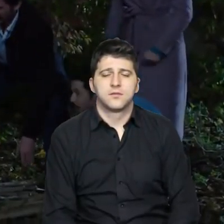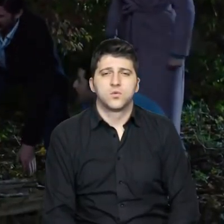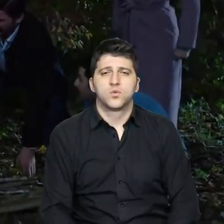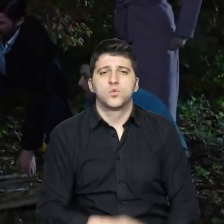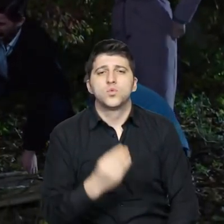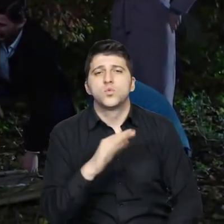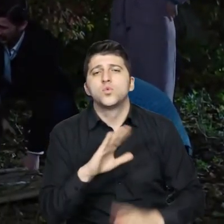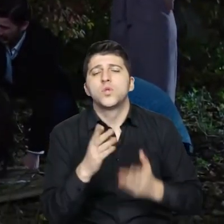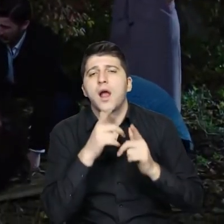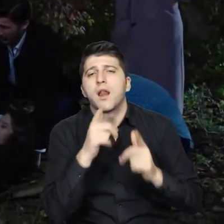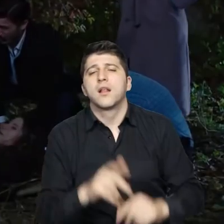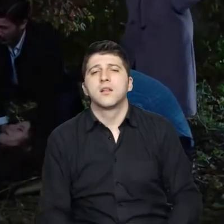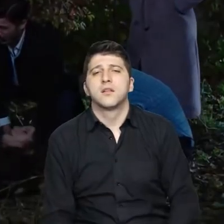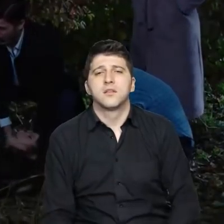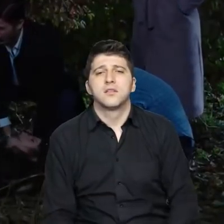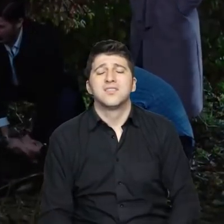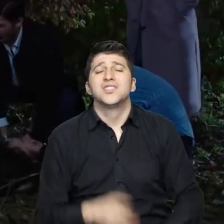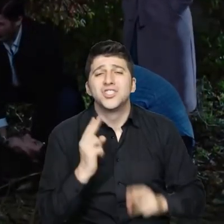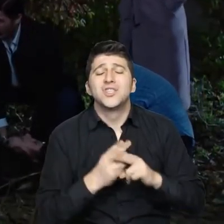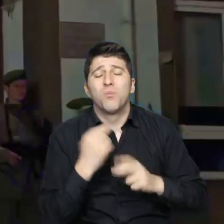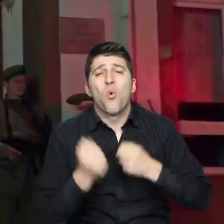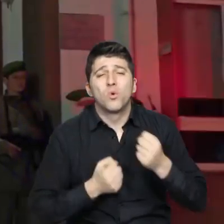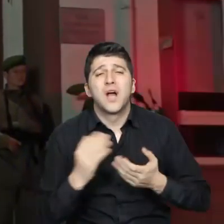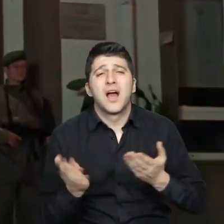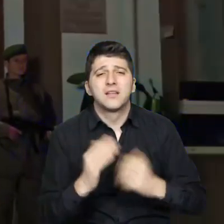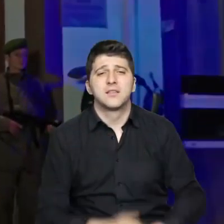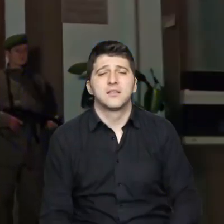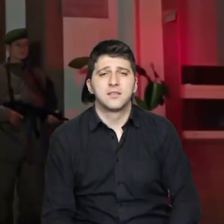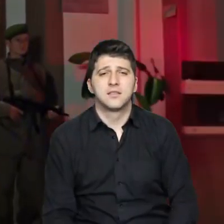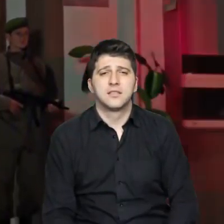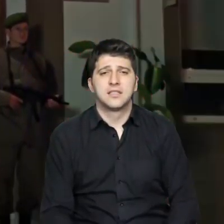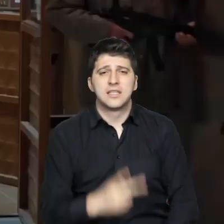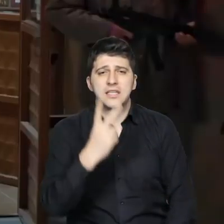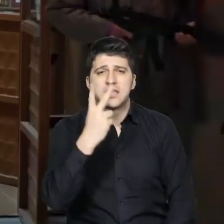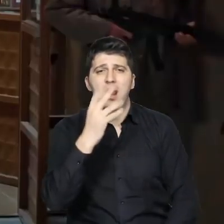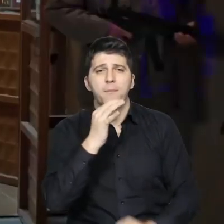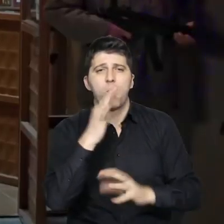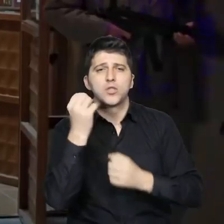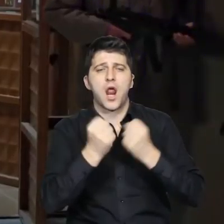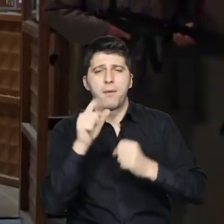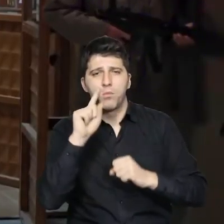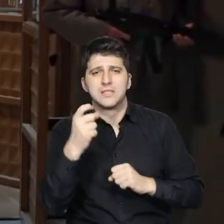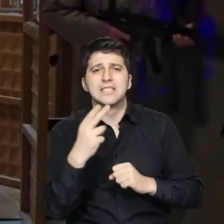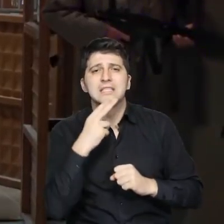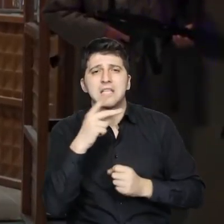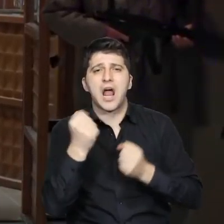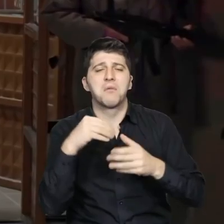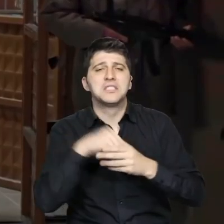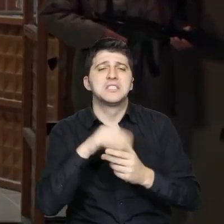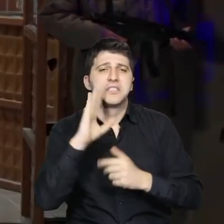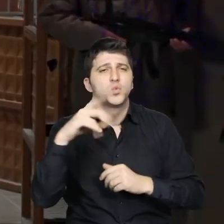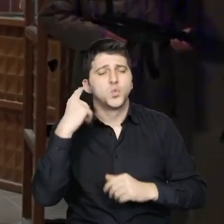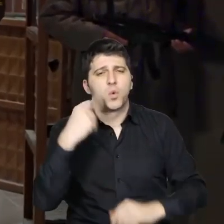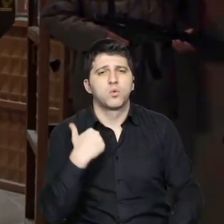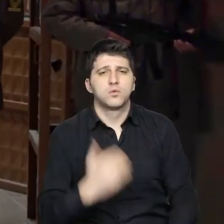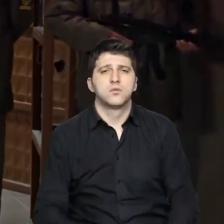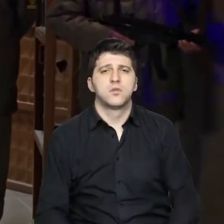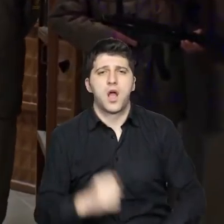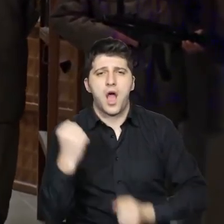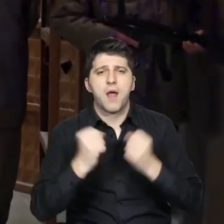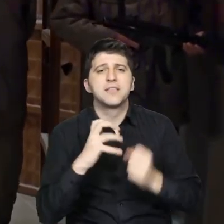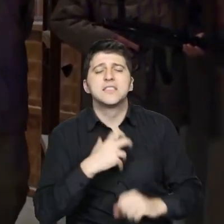Çocuklar. Çabuk koşun hadi. İki tane boş araç bulundu. Kızların da bu araçlarla gittiğini düşünüyoruz. Araç